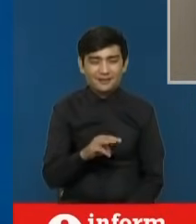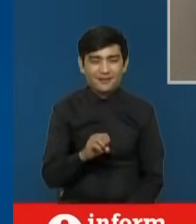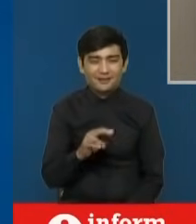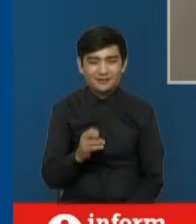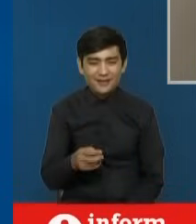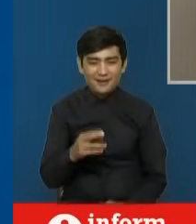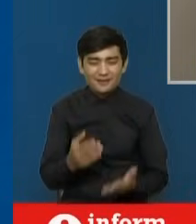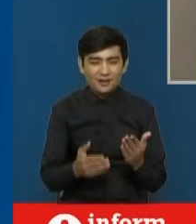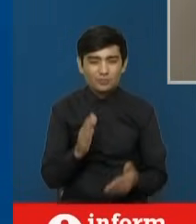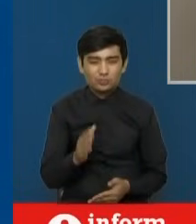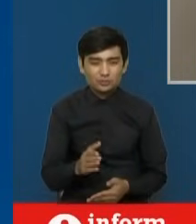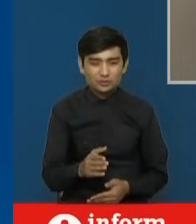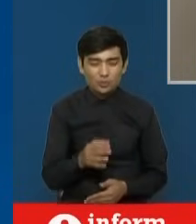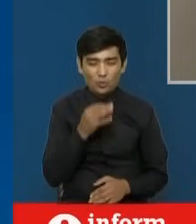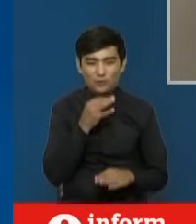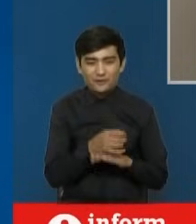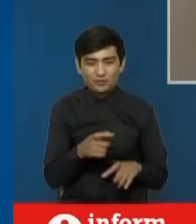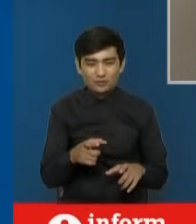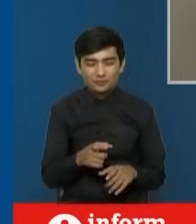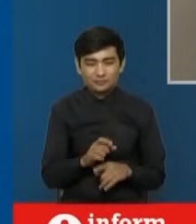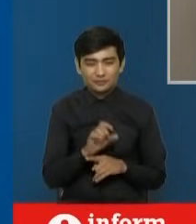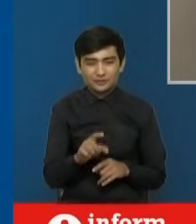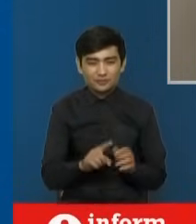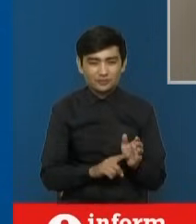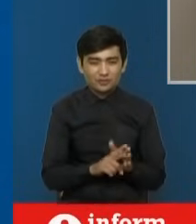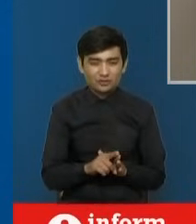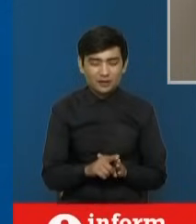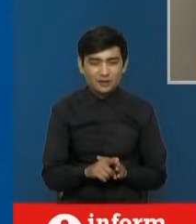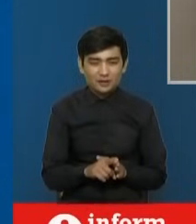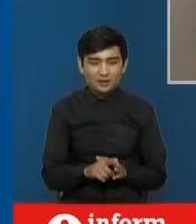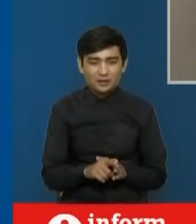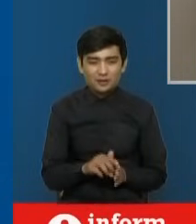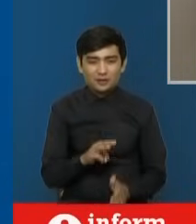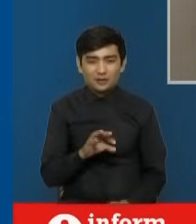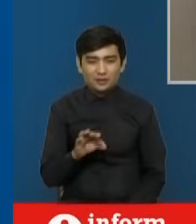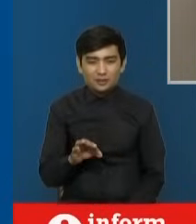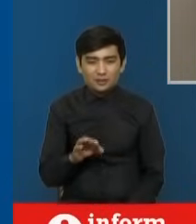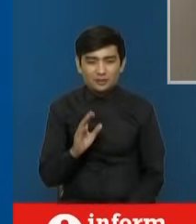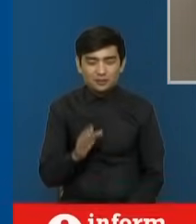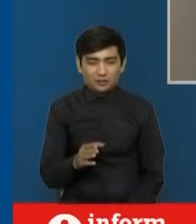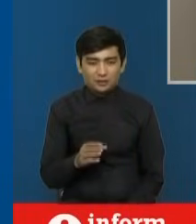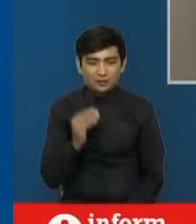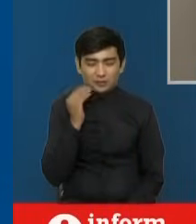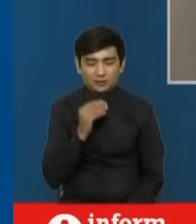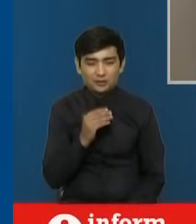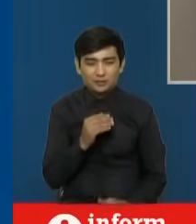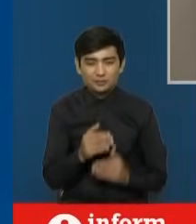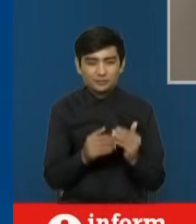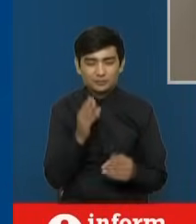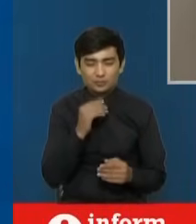будет подана, значит, ответчиками апелляционная жалоба, то будет тоже объективным, как и